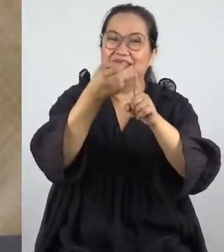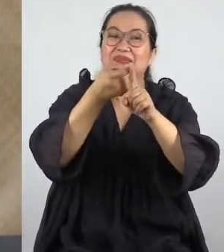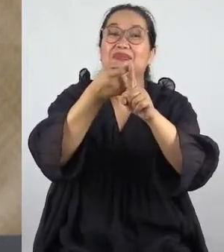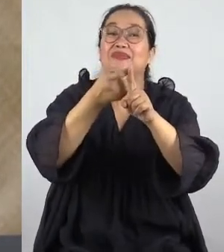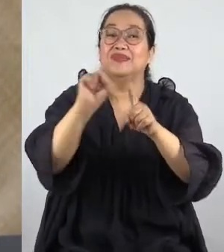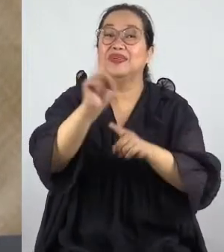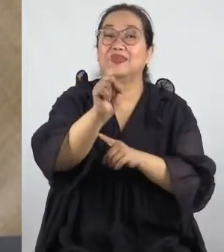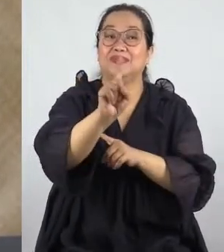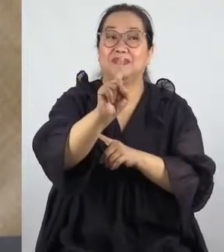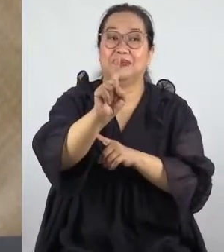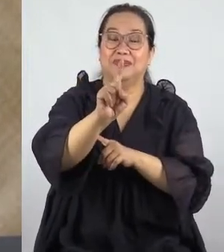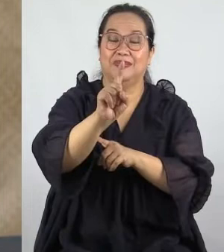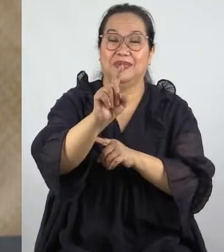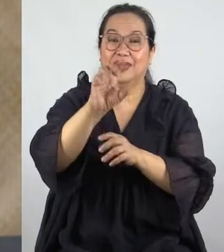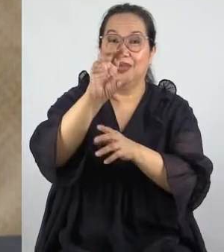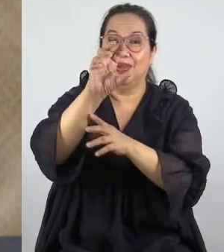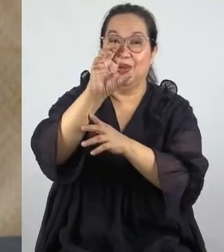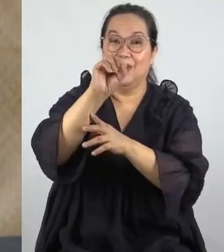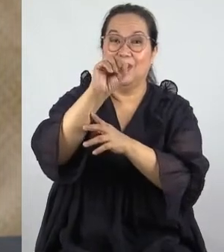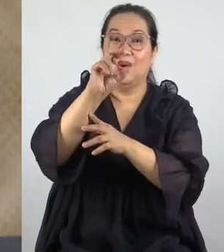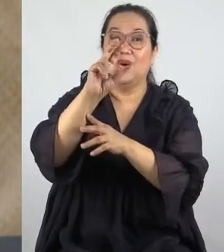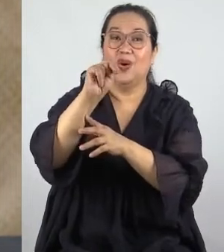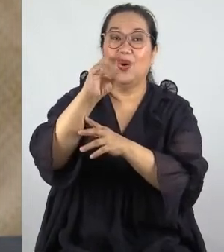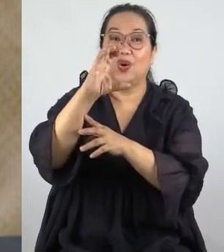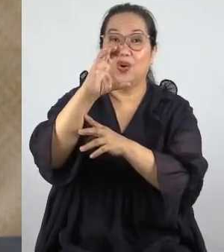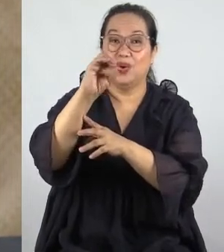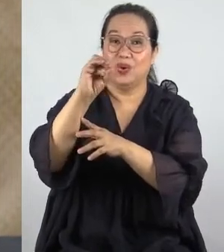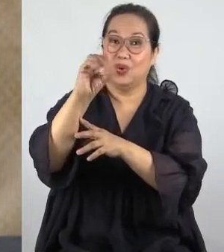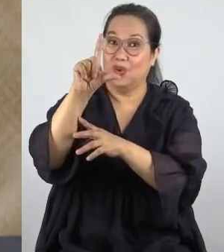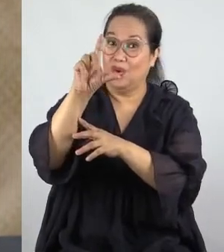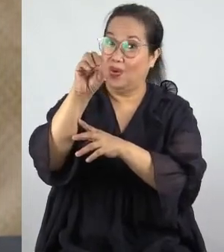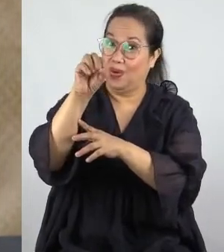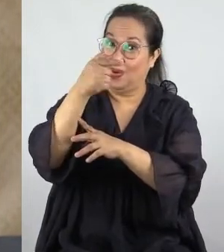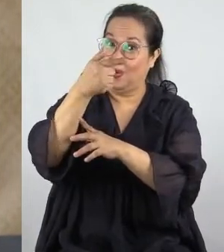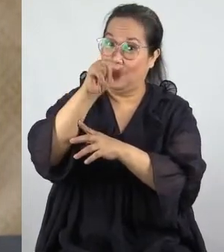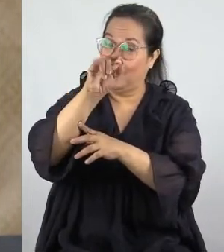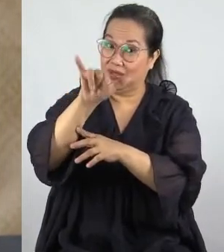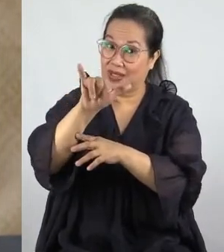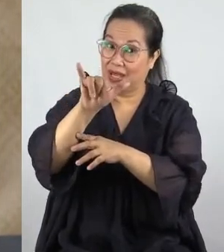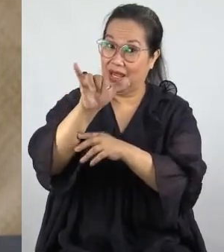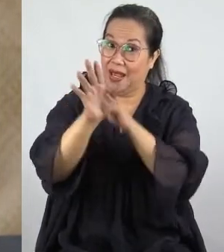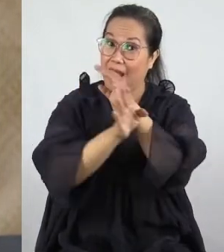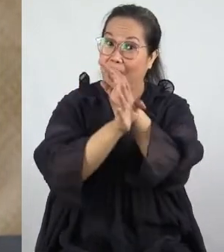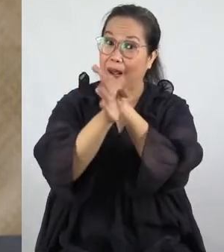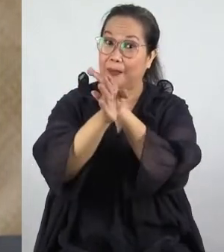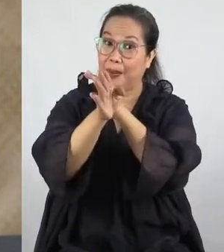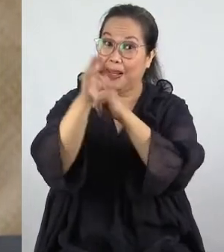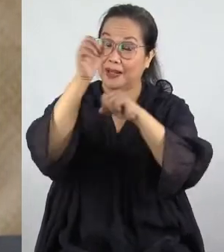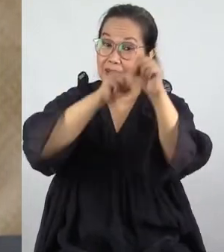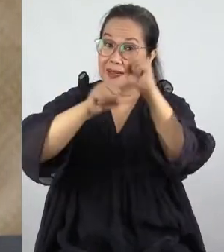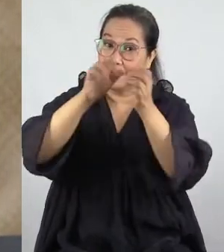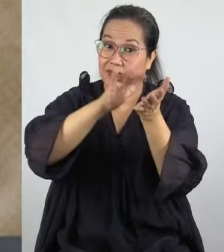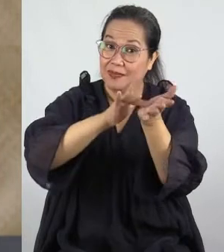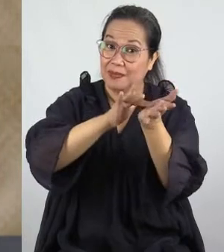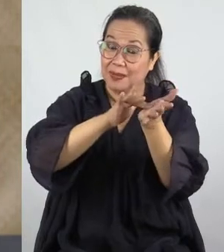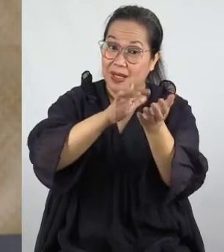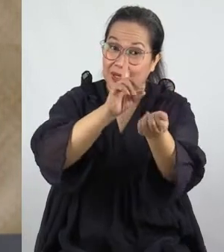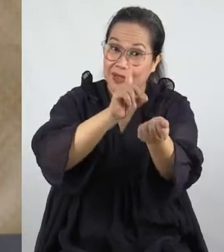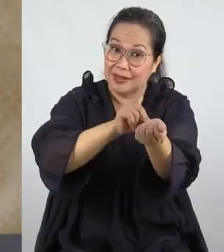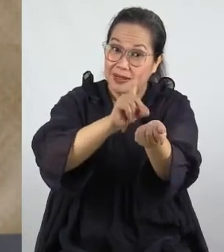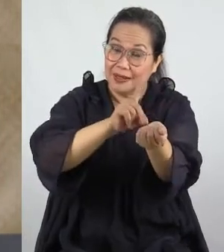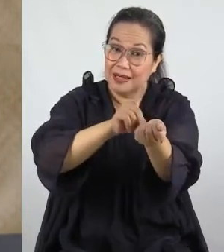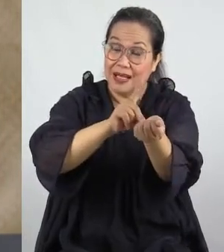salitang oncology. Yun po ang sanga ng medisina na tungkol sa paggamot